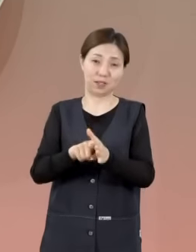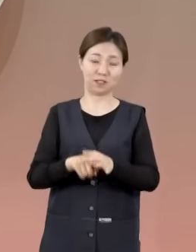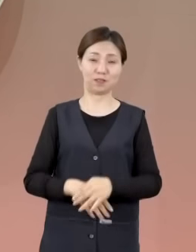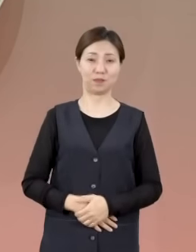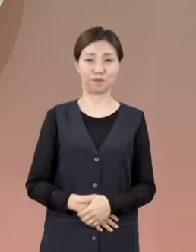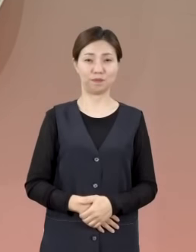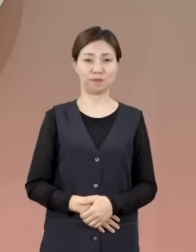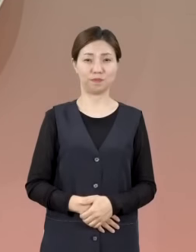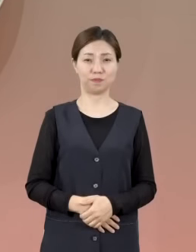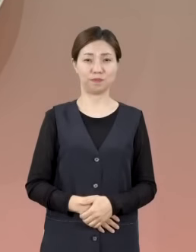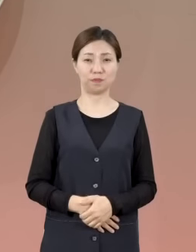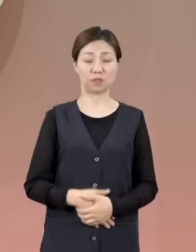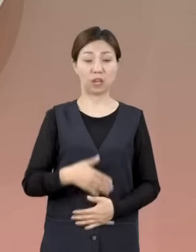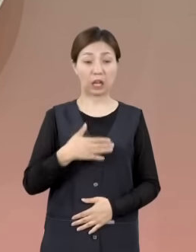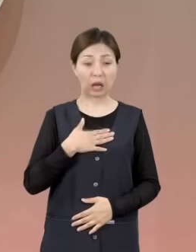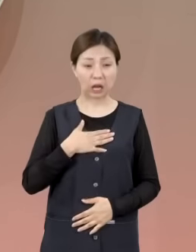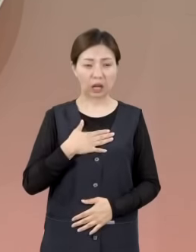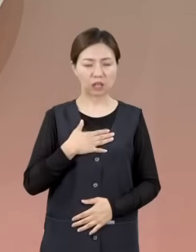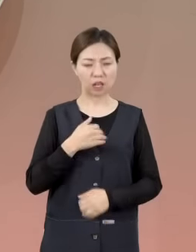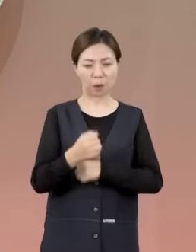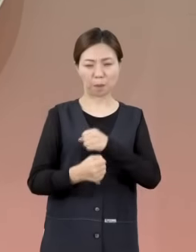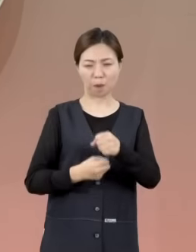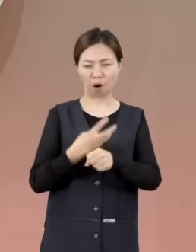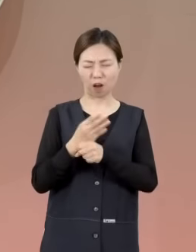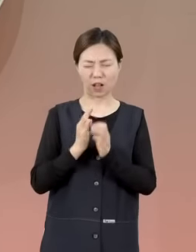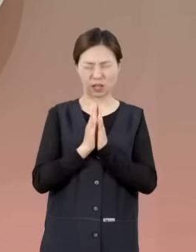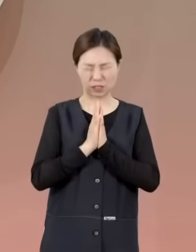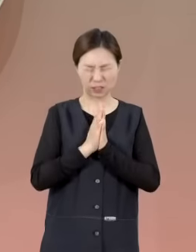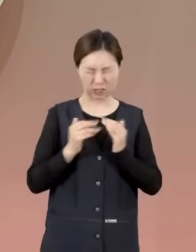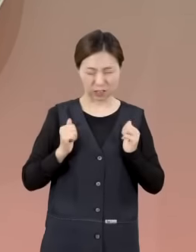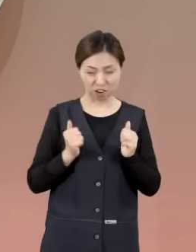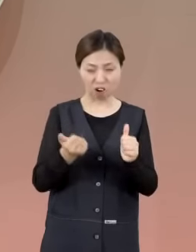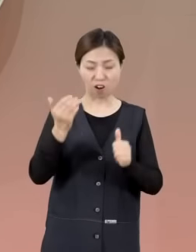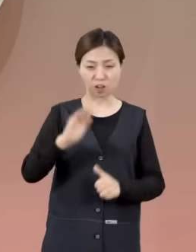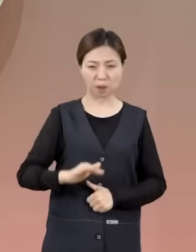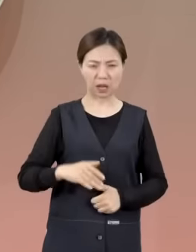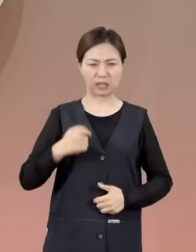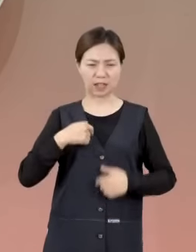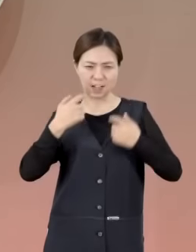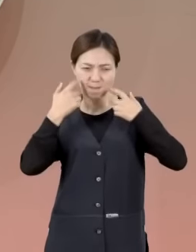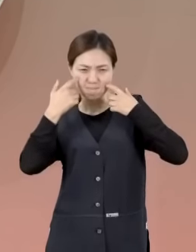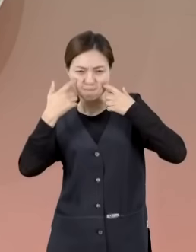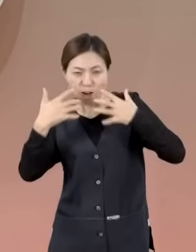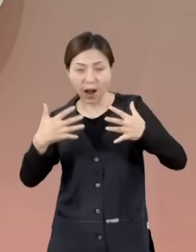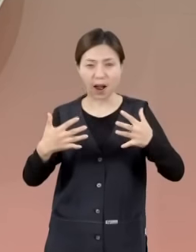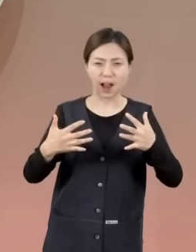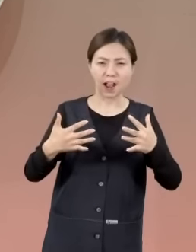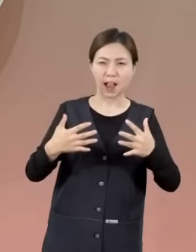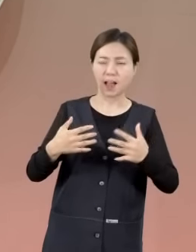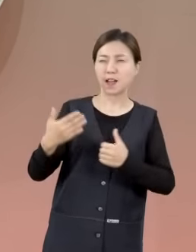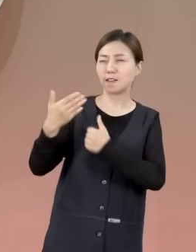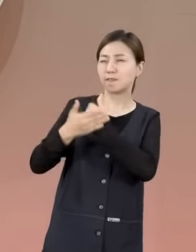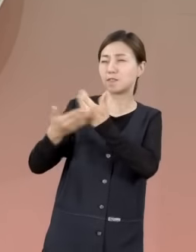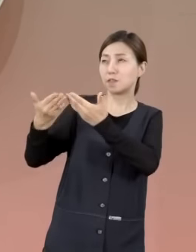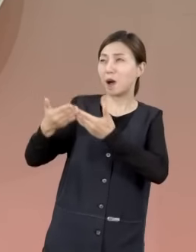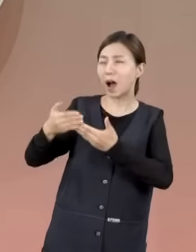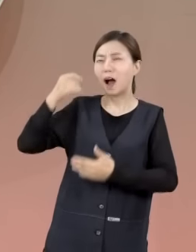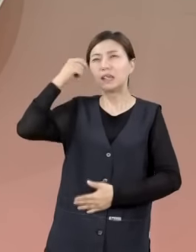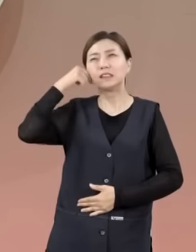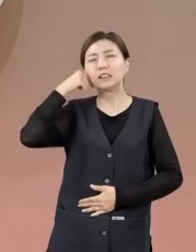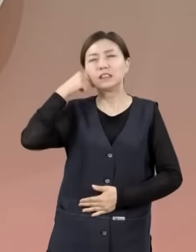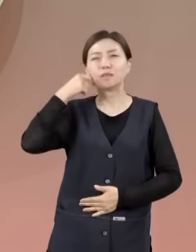년 동안 기도를 꾸준히 하고 있는 저에게는 사실 피부로 확 느껴질 만큼의